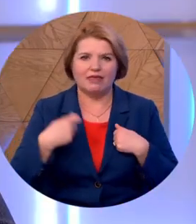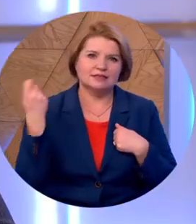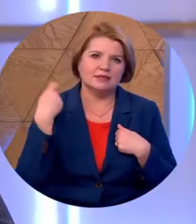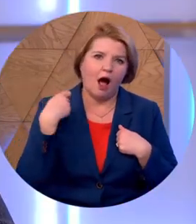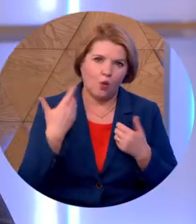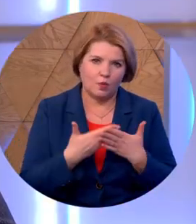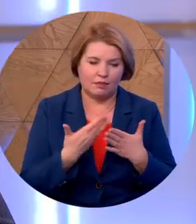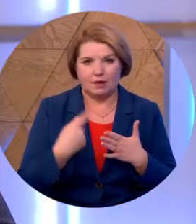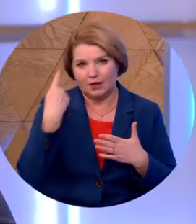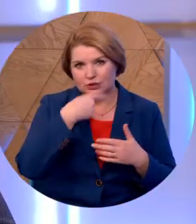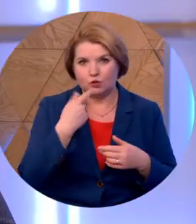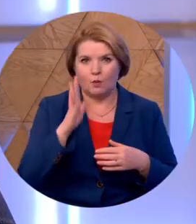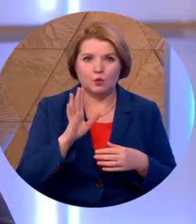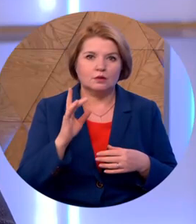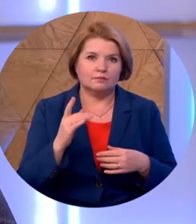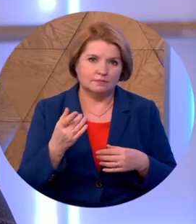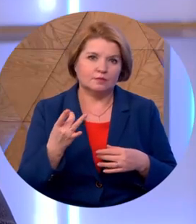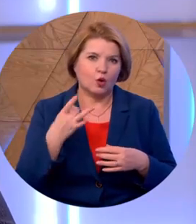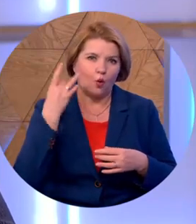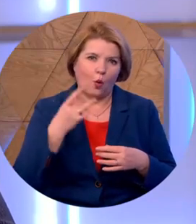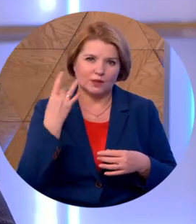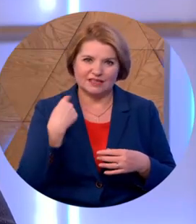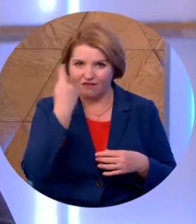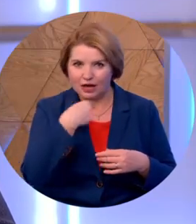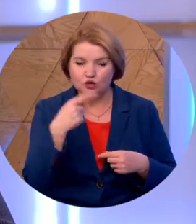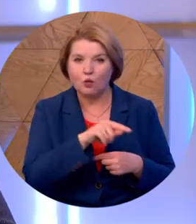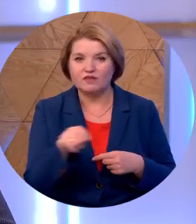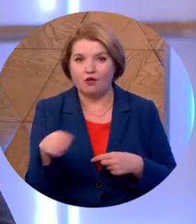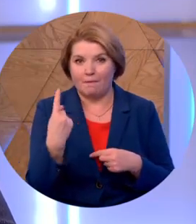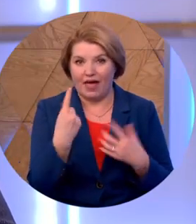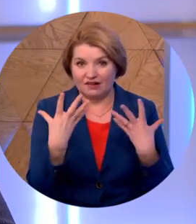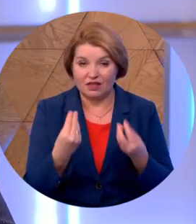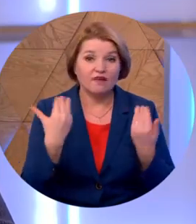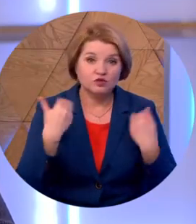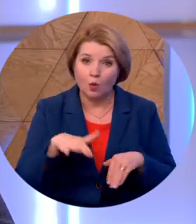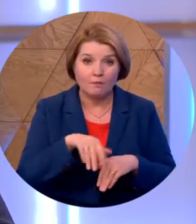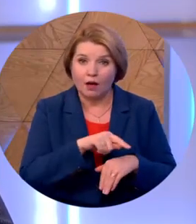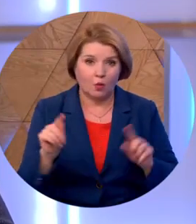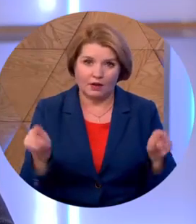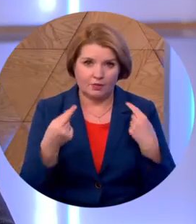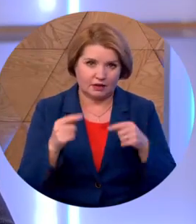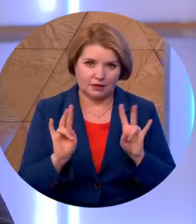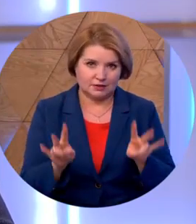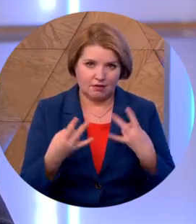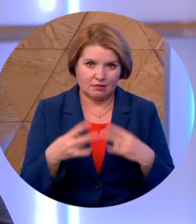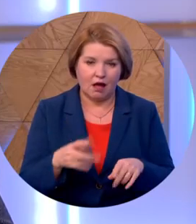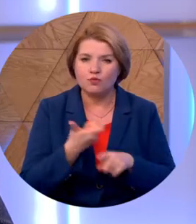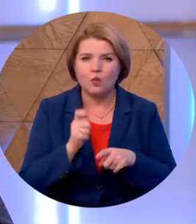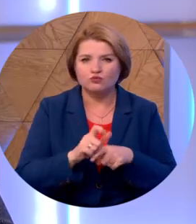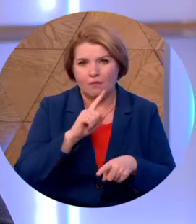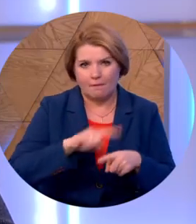помылись горячей водой То есть просто такое румяное лицо в течение первого дня и дальше никакой реабилитации нету вообще очень